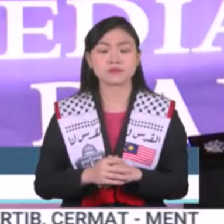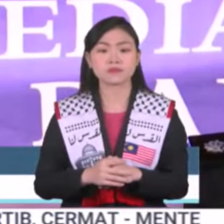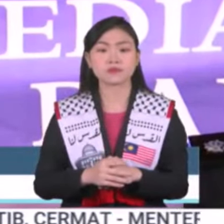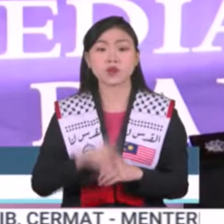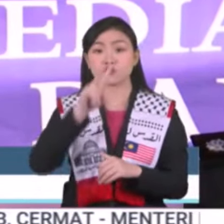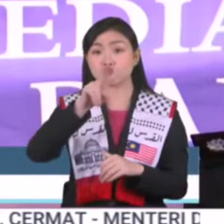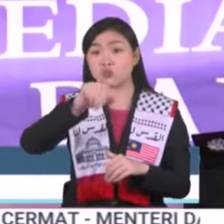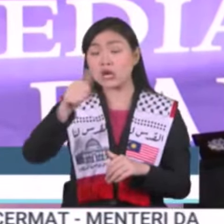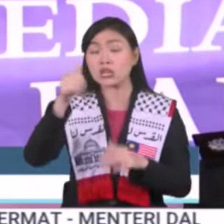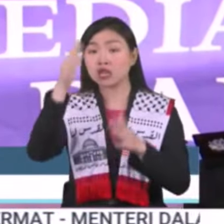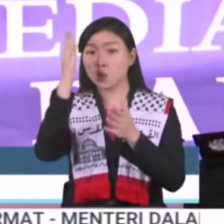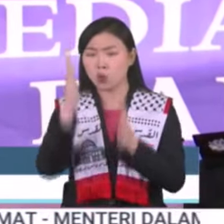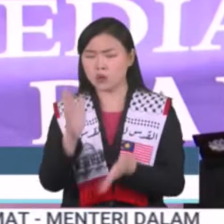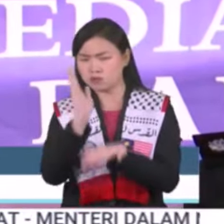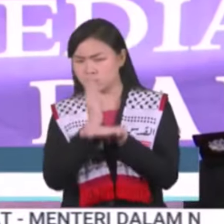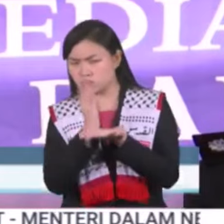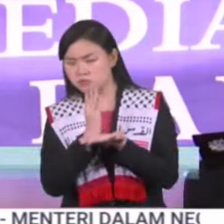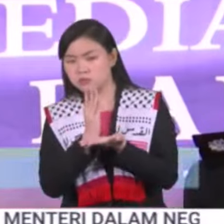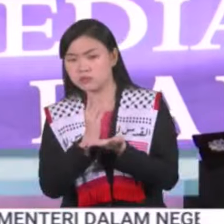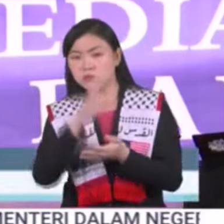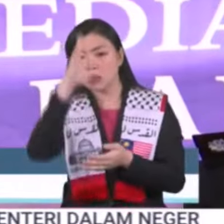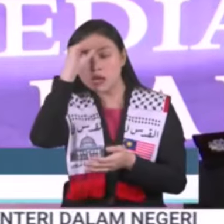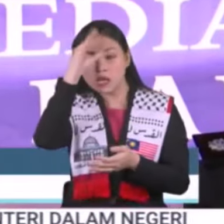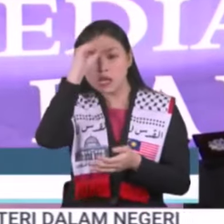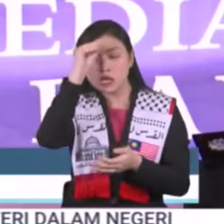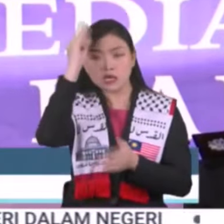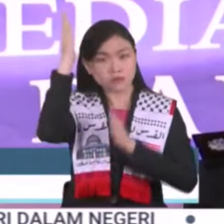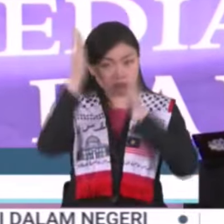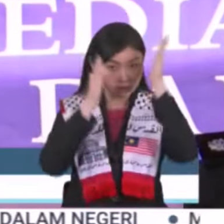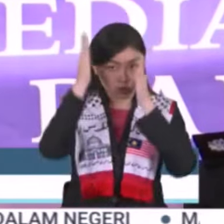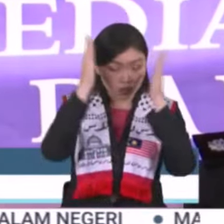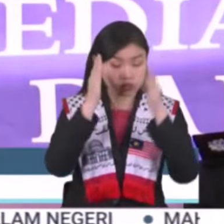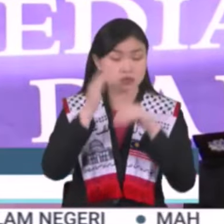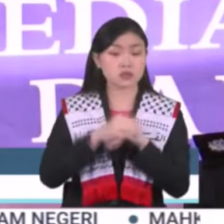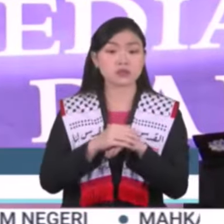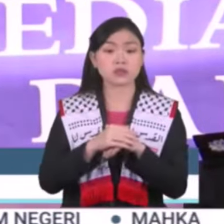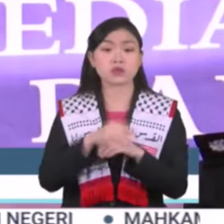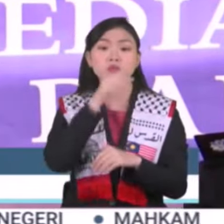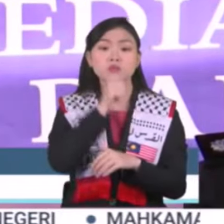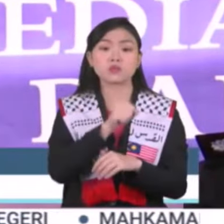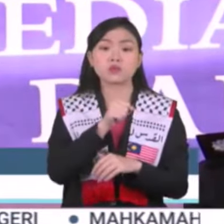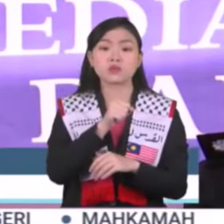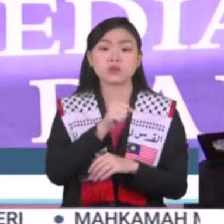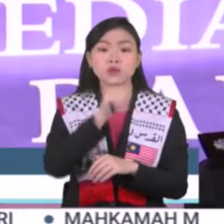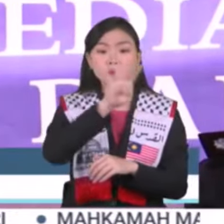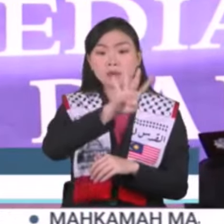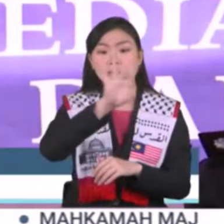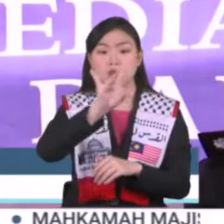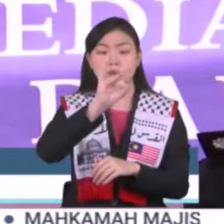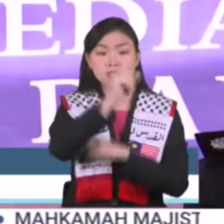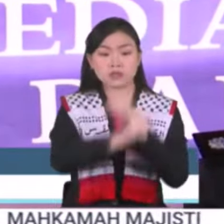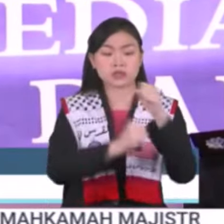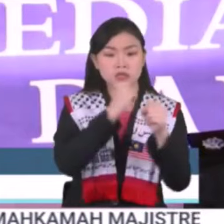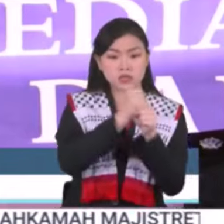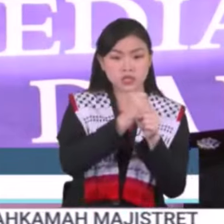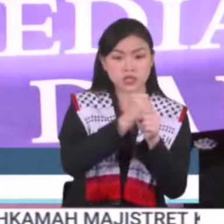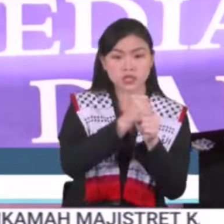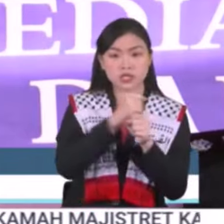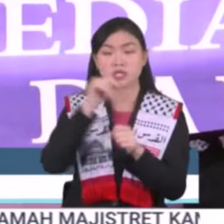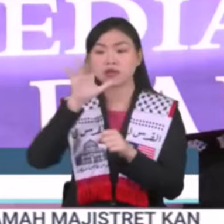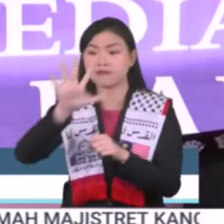ini yang merupakan lelaki warga negara tempatan berumur 48